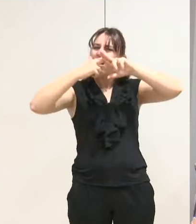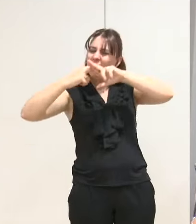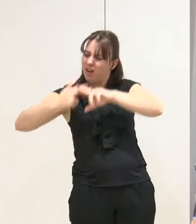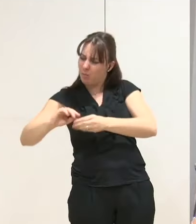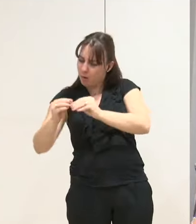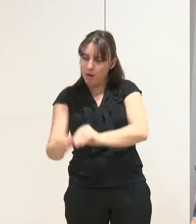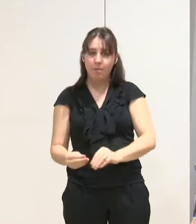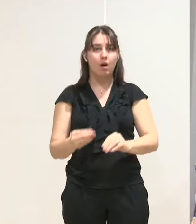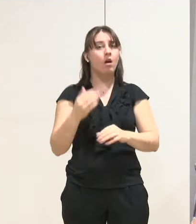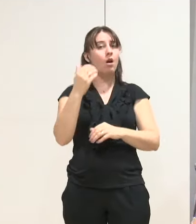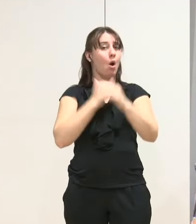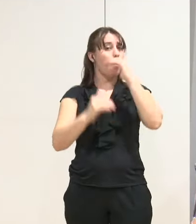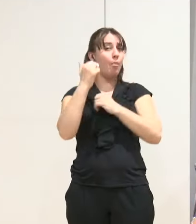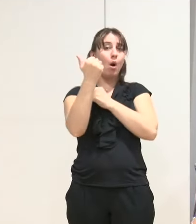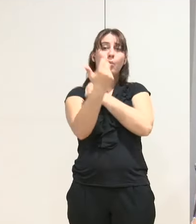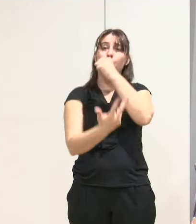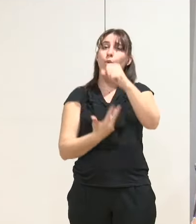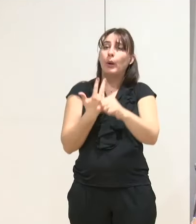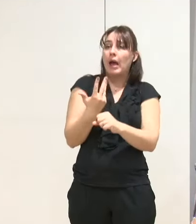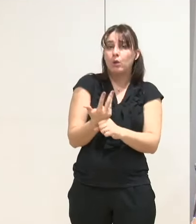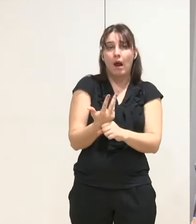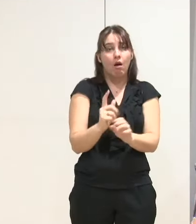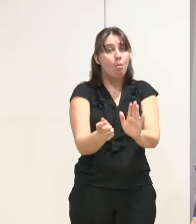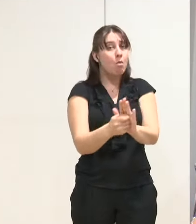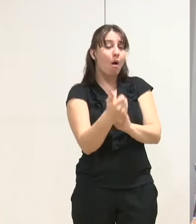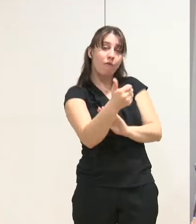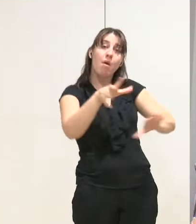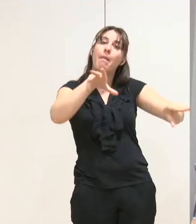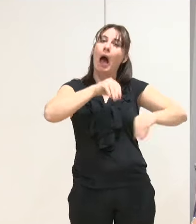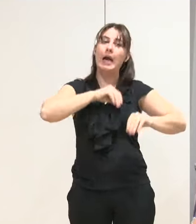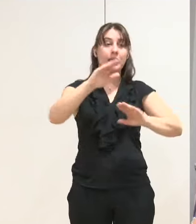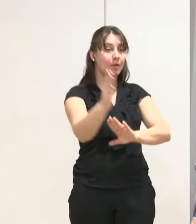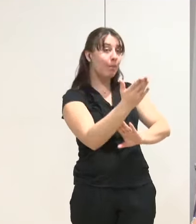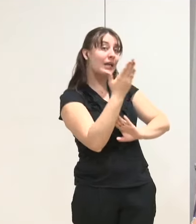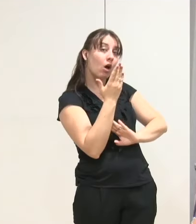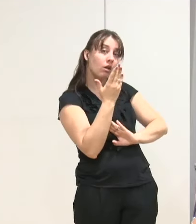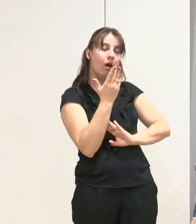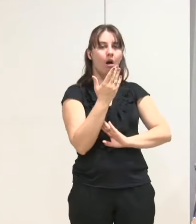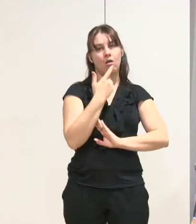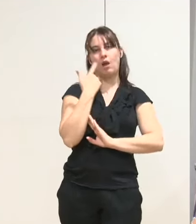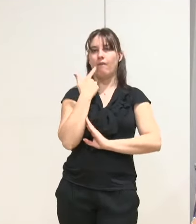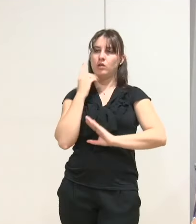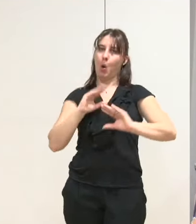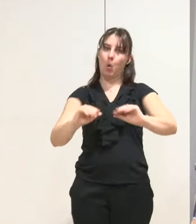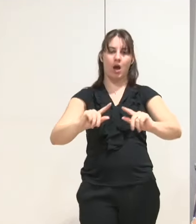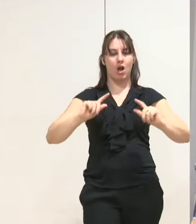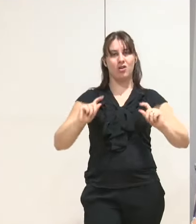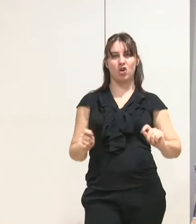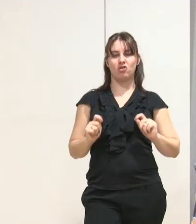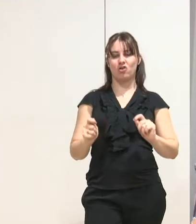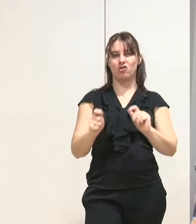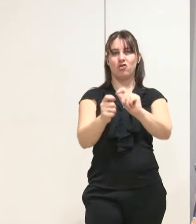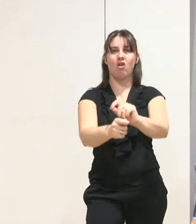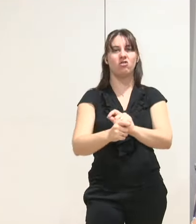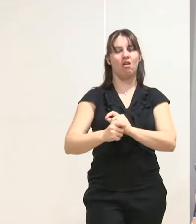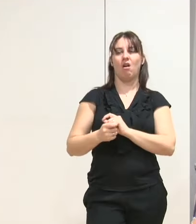plan pluriannuel quand vous voudrez bien nous le présenterz corrigera tout ce qui a été